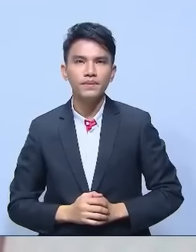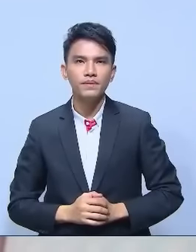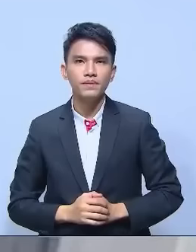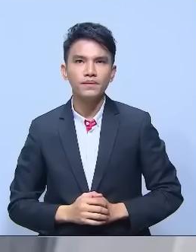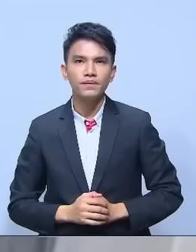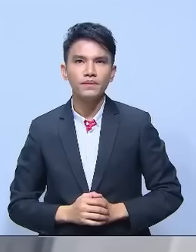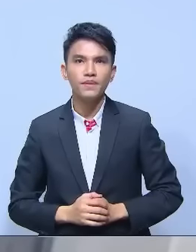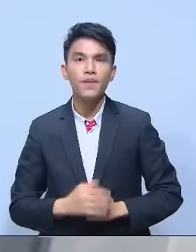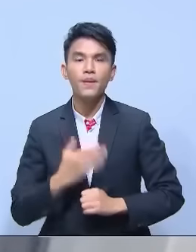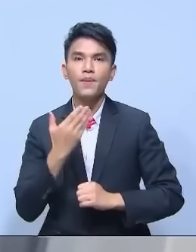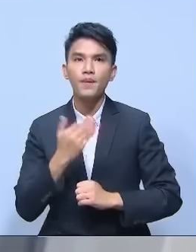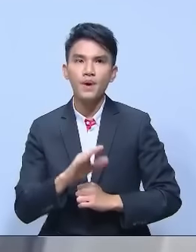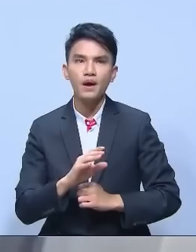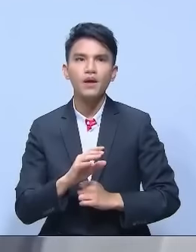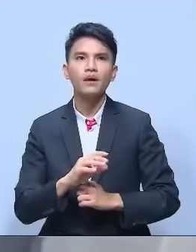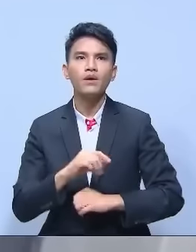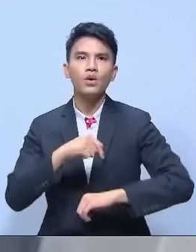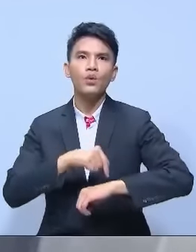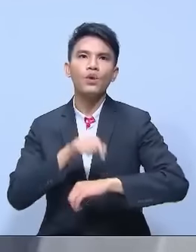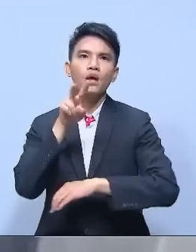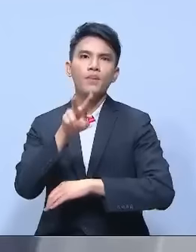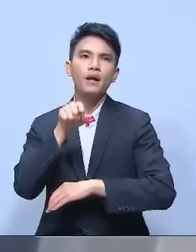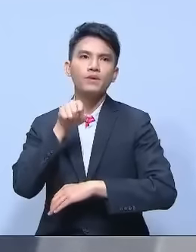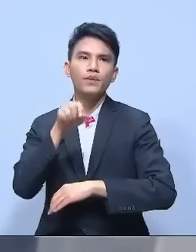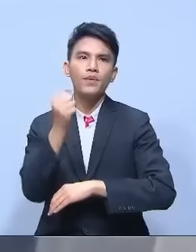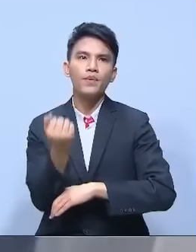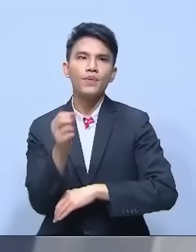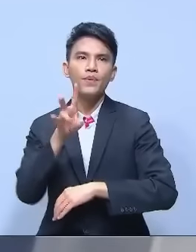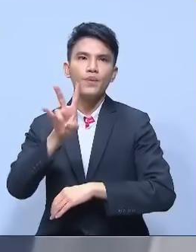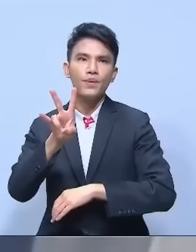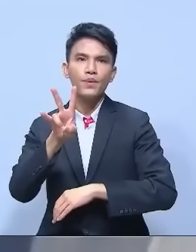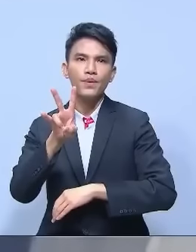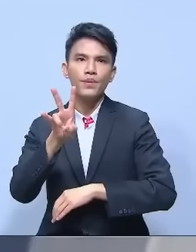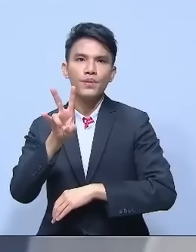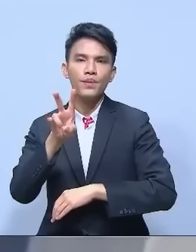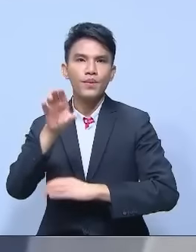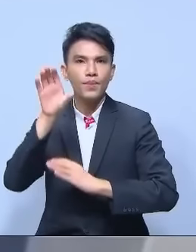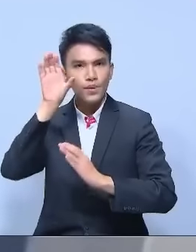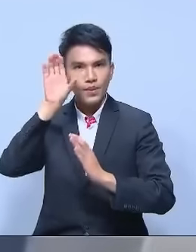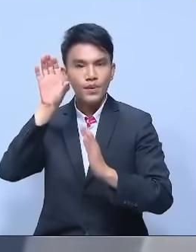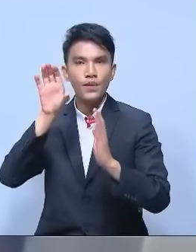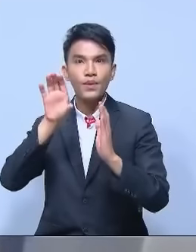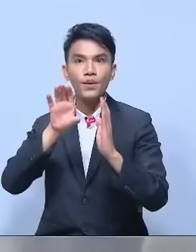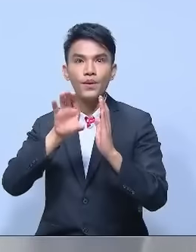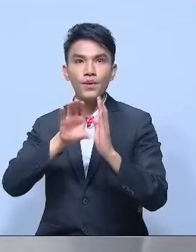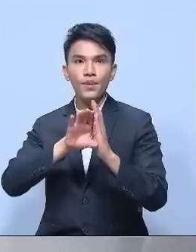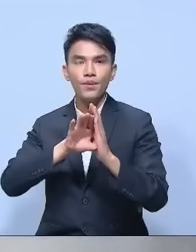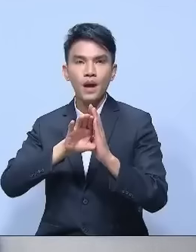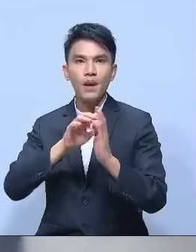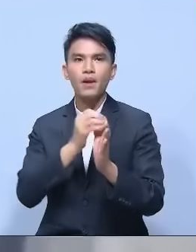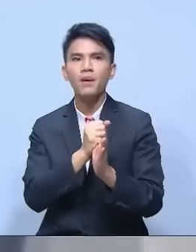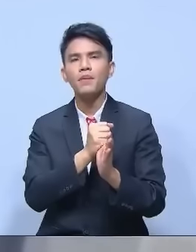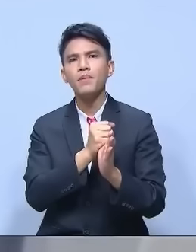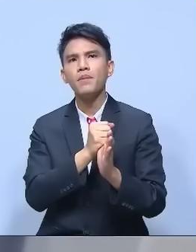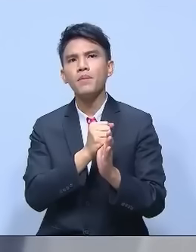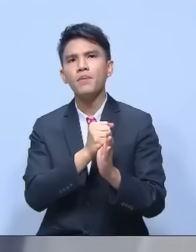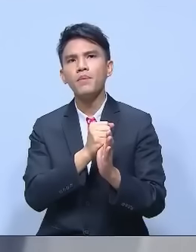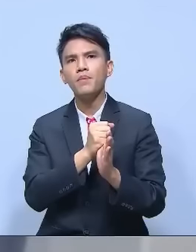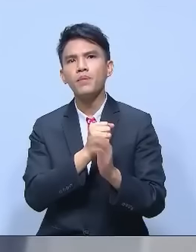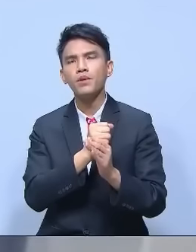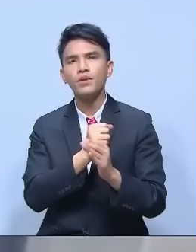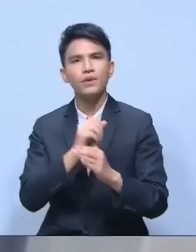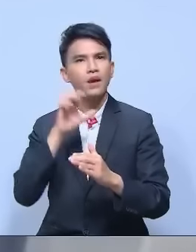วลาล่วงเลยมา 14:17 กล้องหน้าลิฟต์บันทึกภาพผู้เสียชีวิตและสาวประเภท2ยืนร